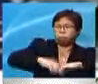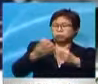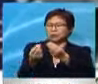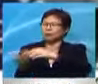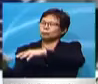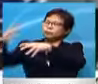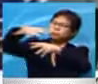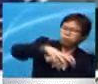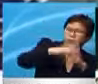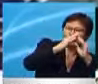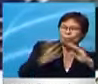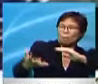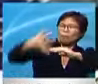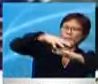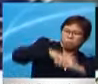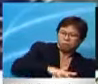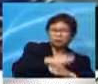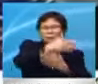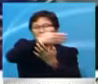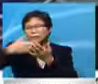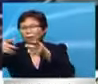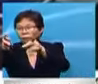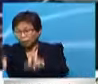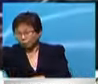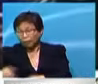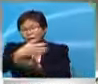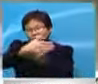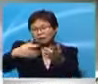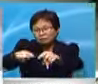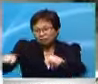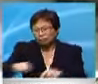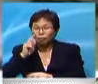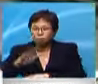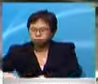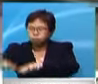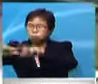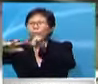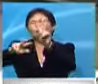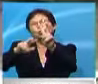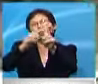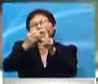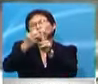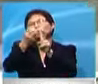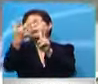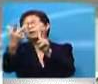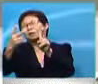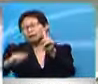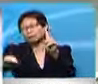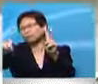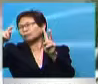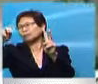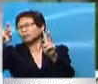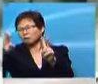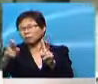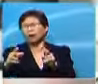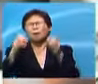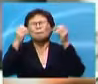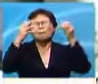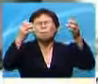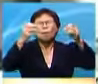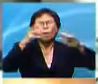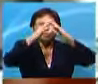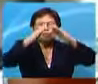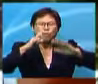lumpur manakala di setengah kawasan air naik sedalam dua hingga 3 m ratusan rumah dilaporkan